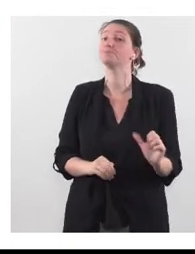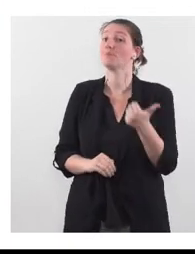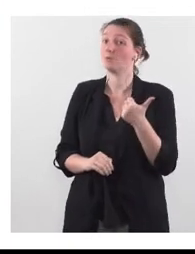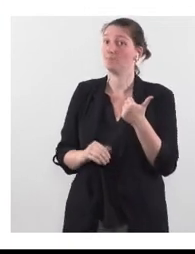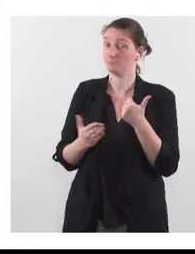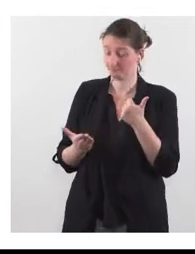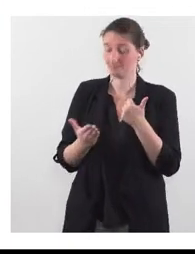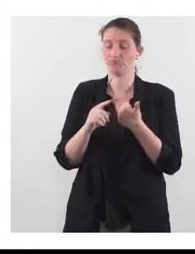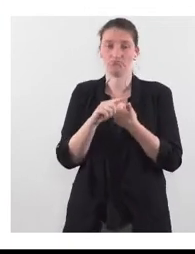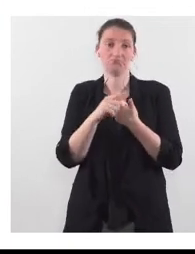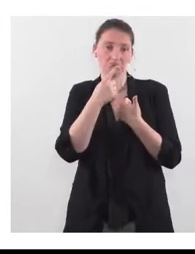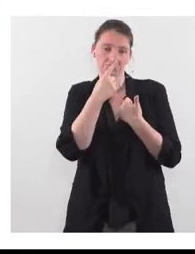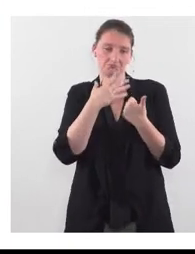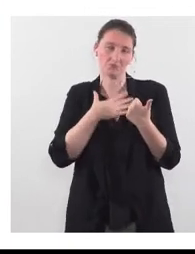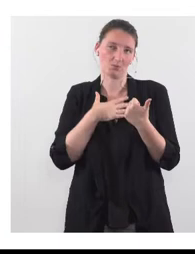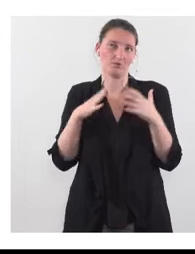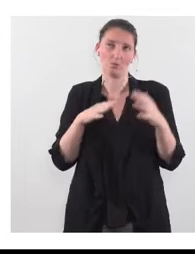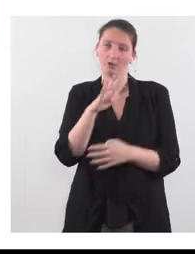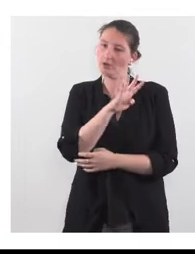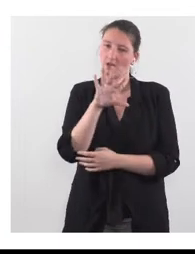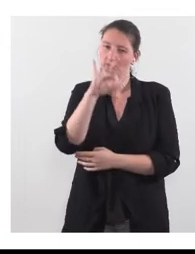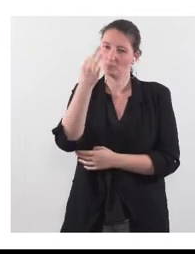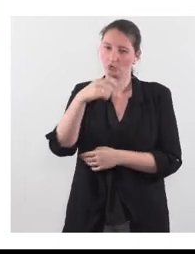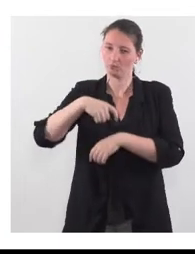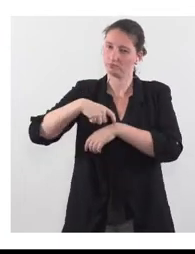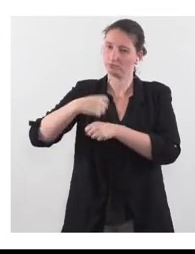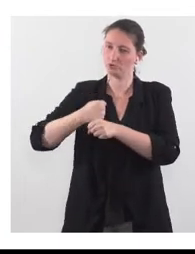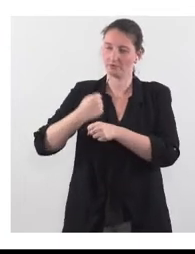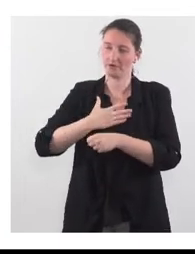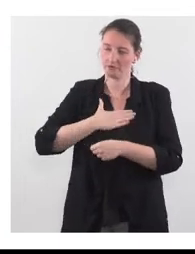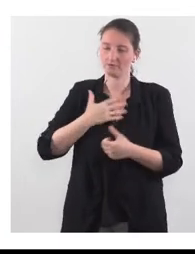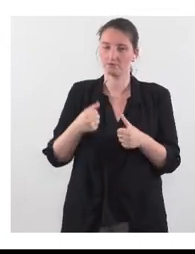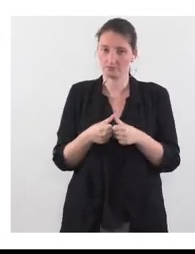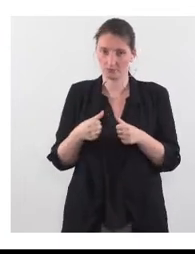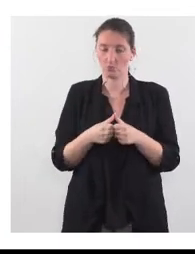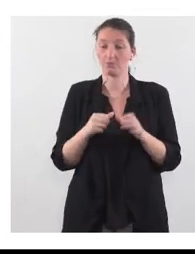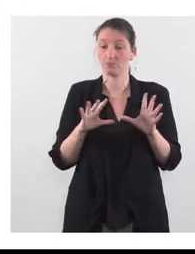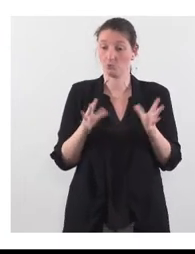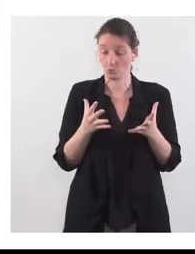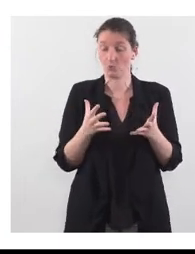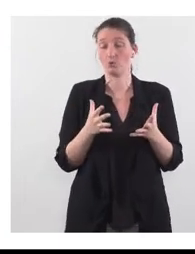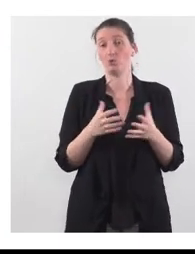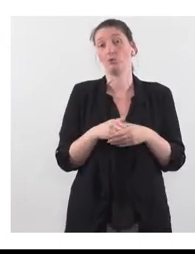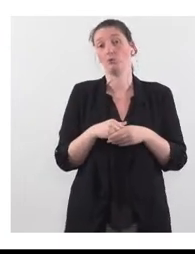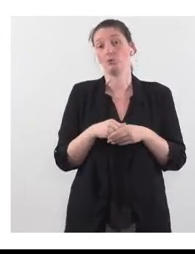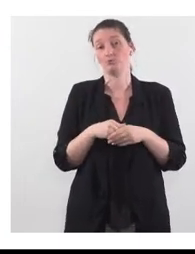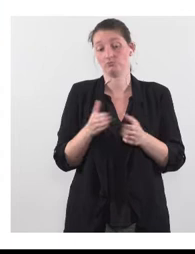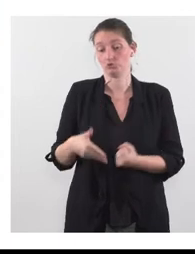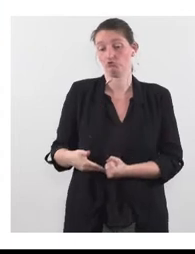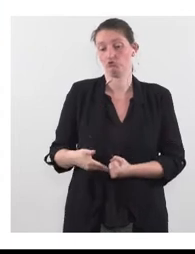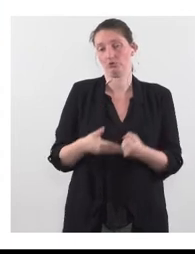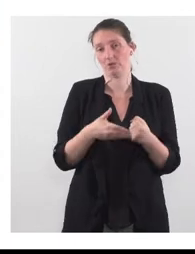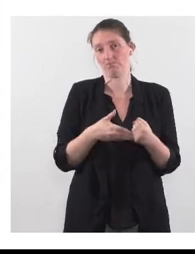c'est ce qui occupe probablement 45% de notre temps, c'est d'apporter un soutien